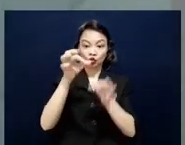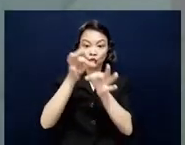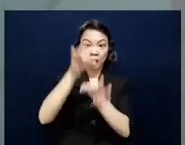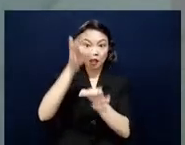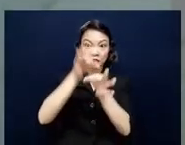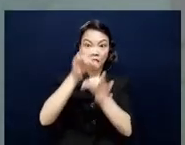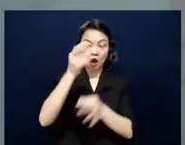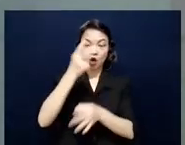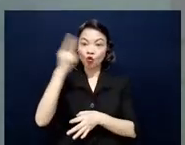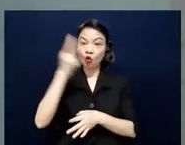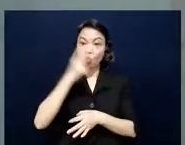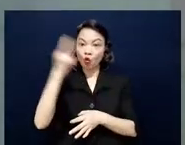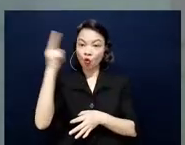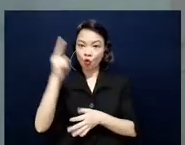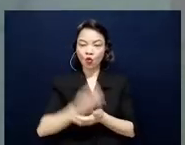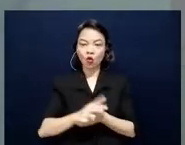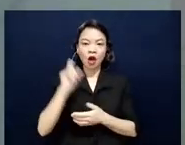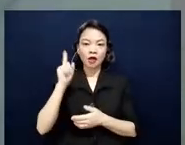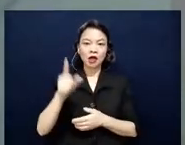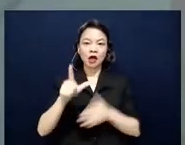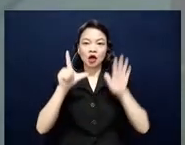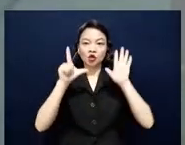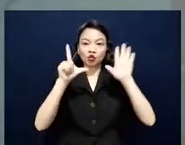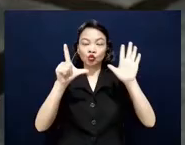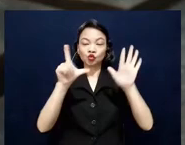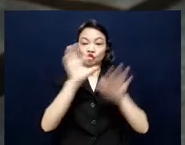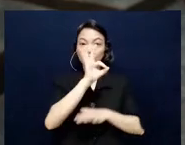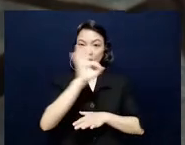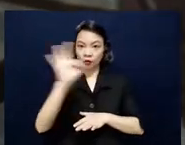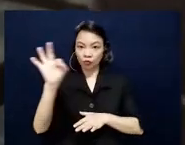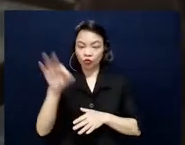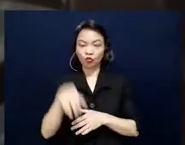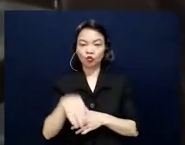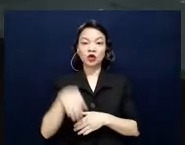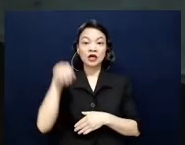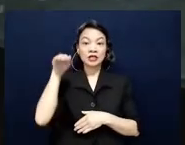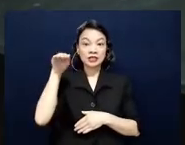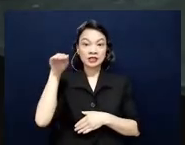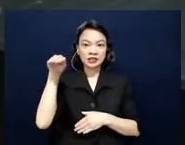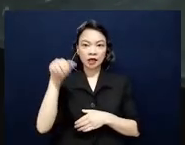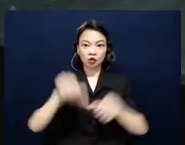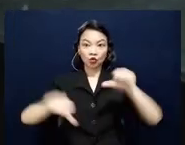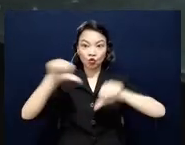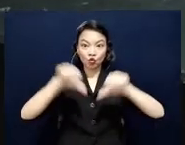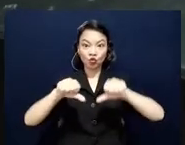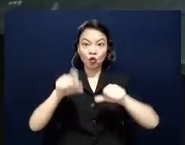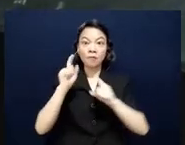7.000 zat kimia berbahaya dan mengandung